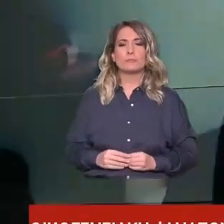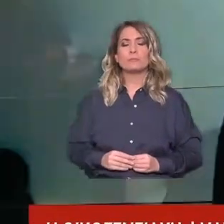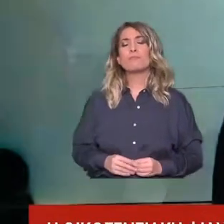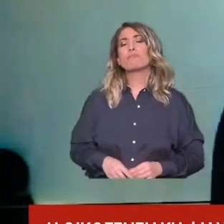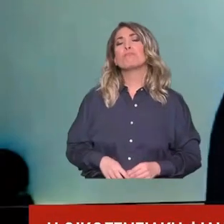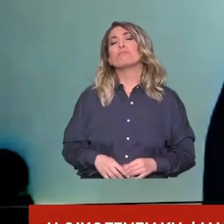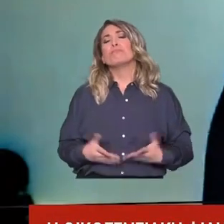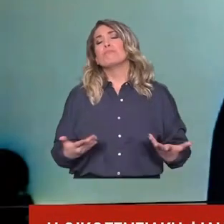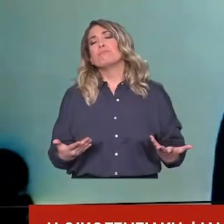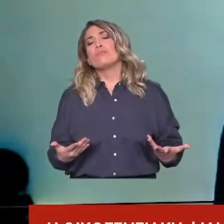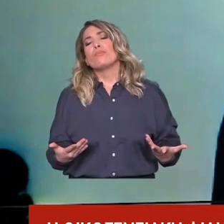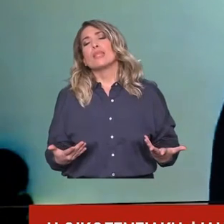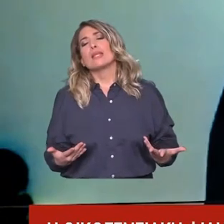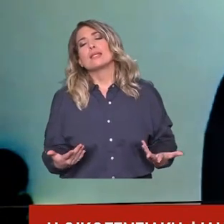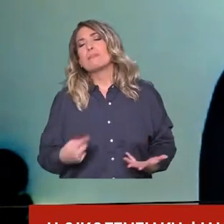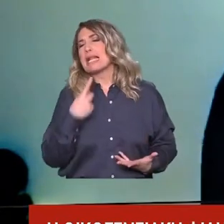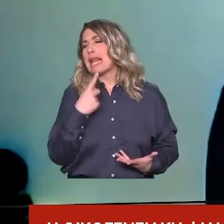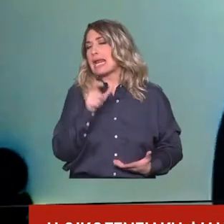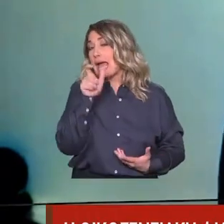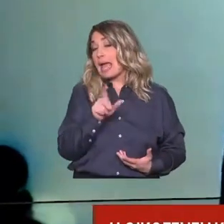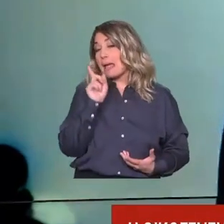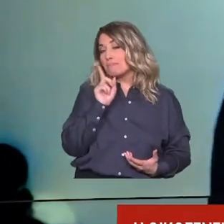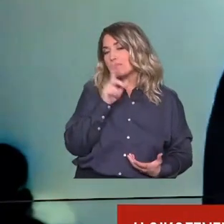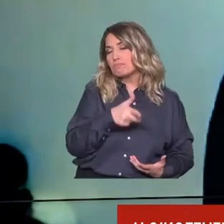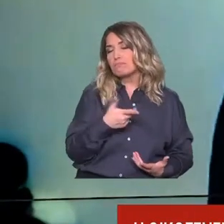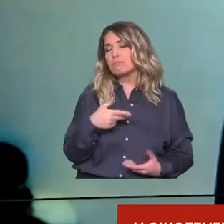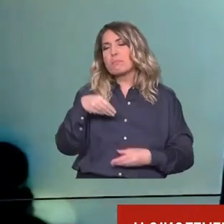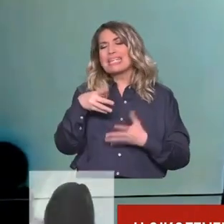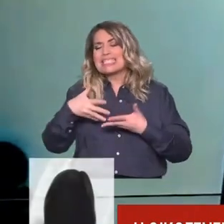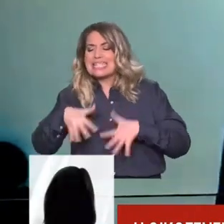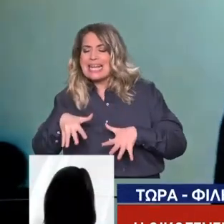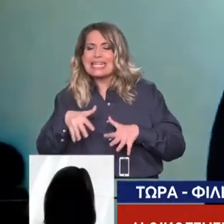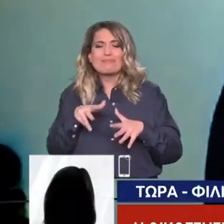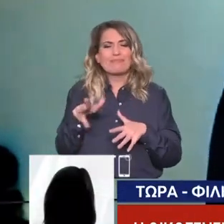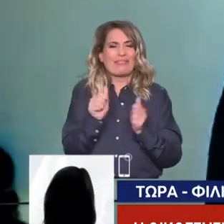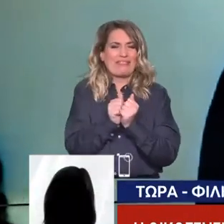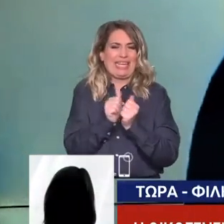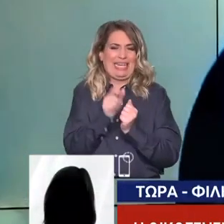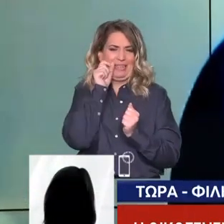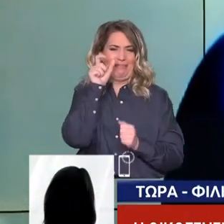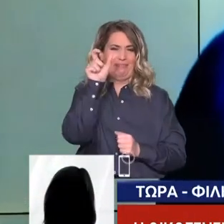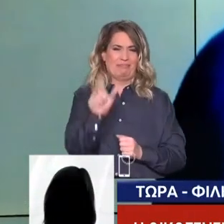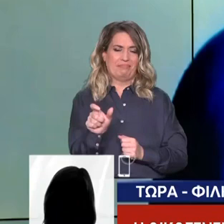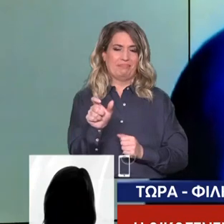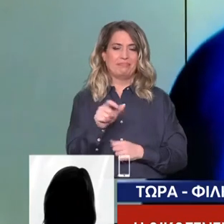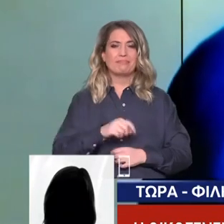φιλικό ή ίσως και το συγγενικό περιβάλλον αυτού εδώ του ανθρώπου, του